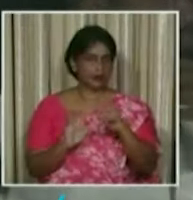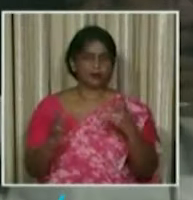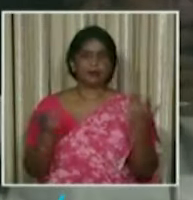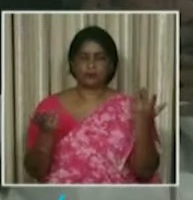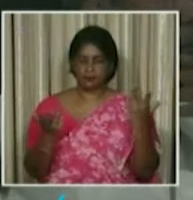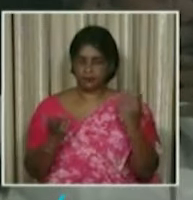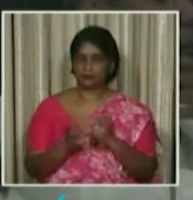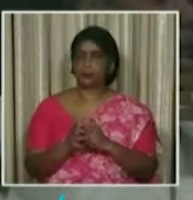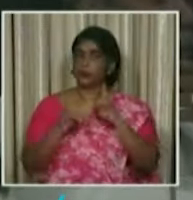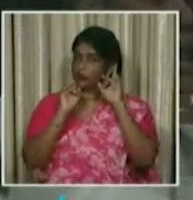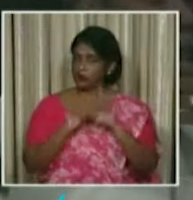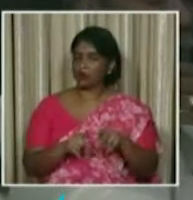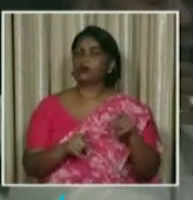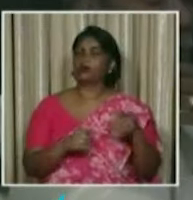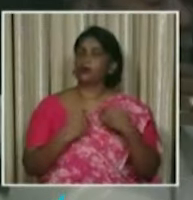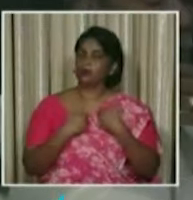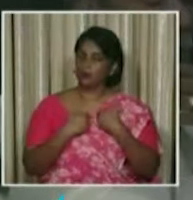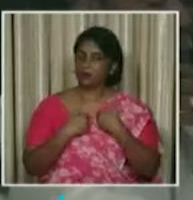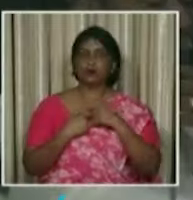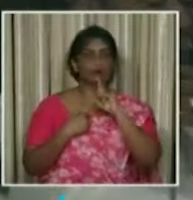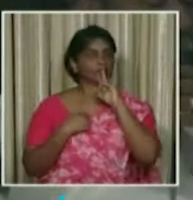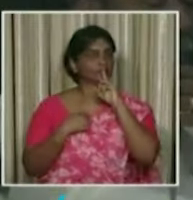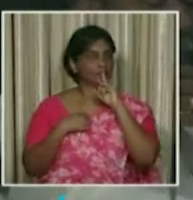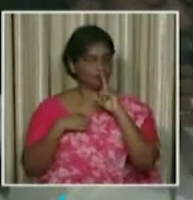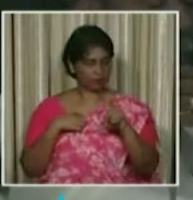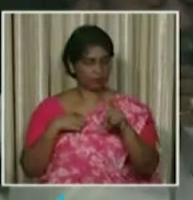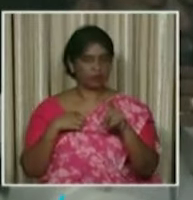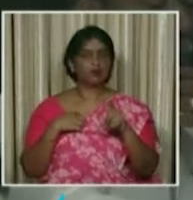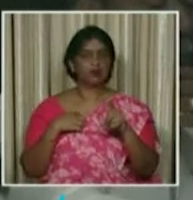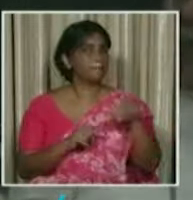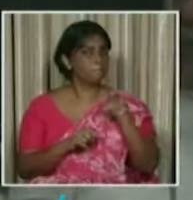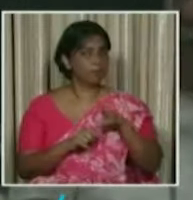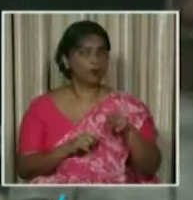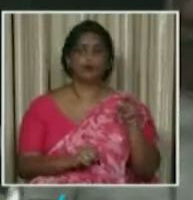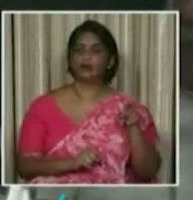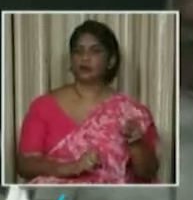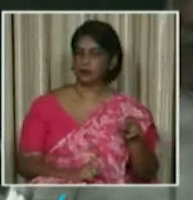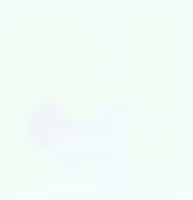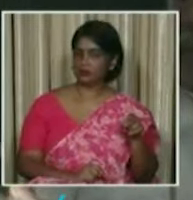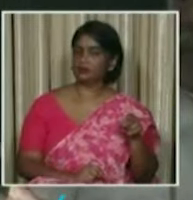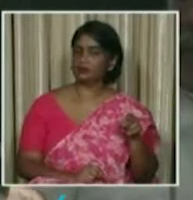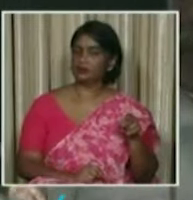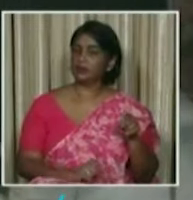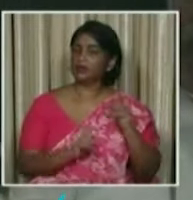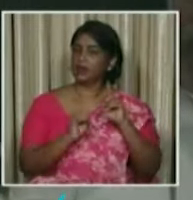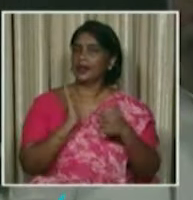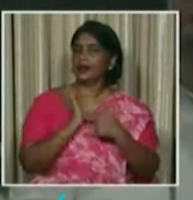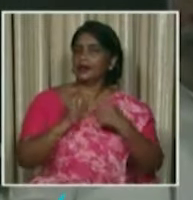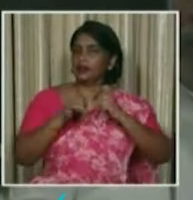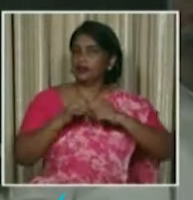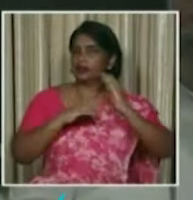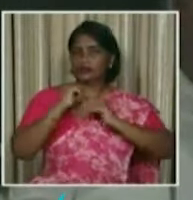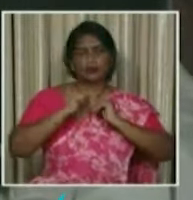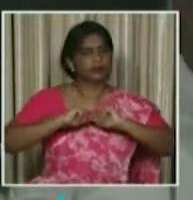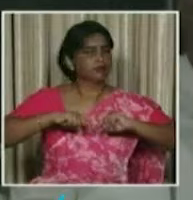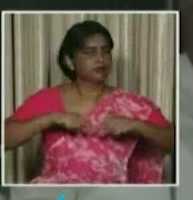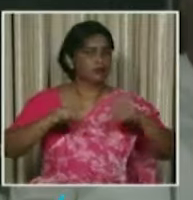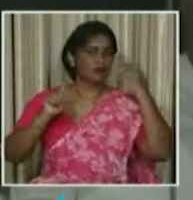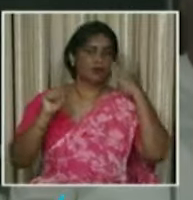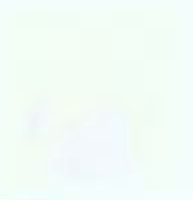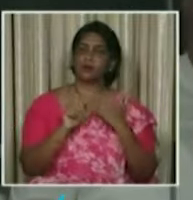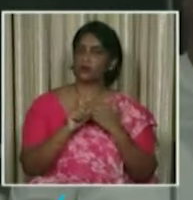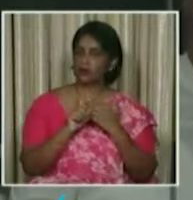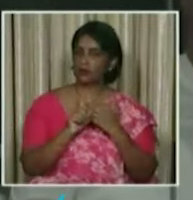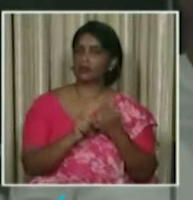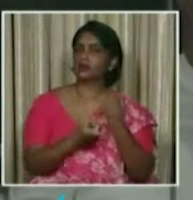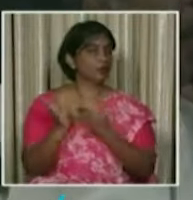මතුවෙනවා. ඒ නිසා අපේ recommendation එහෙම නැත්නම් conclusion තමයි විගණකාධිපති වරයා විසින් මෙම් වාර්තාවේ ඇති දත්ත උපයෝගී